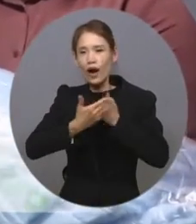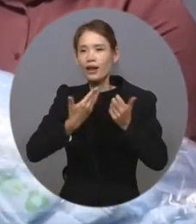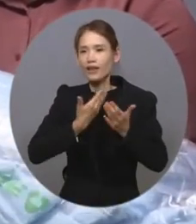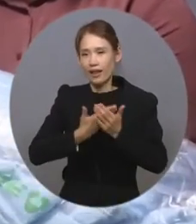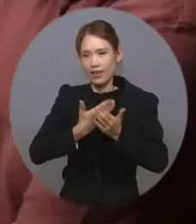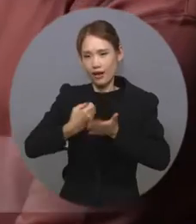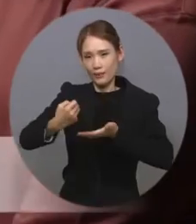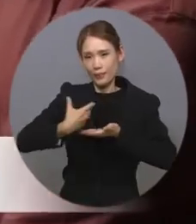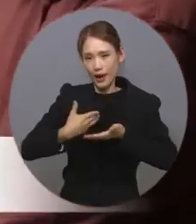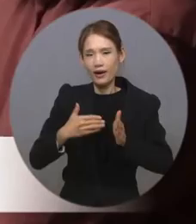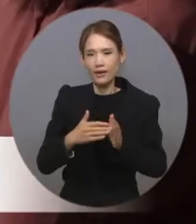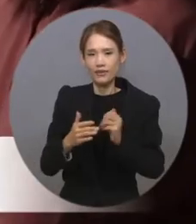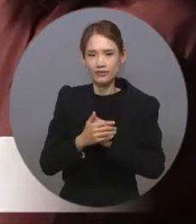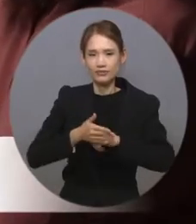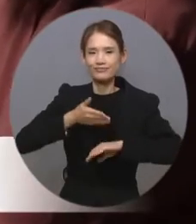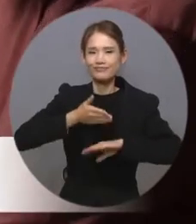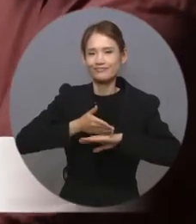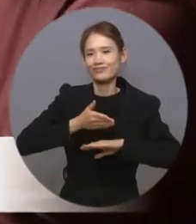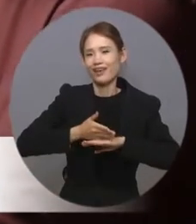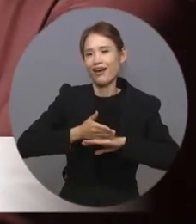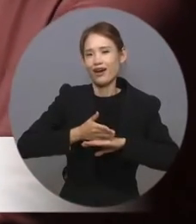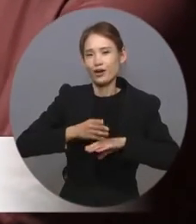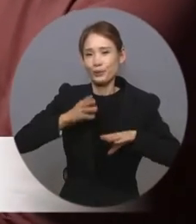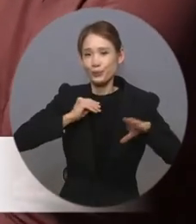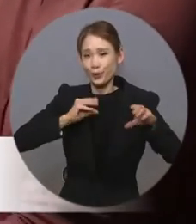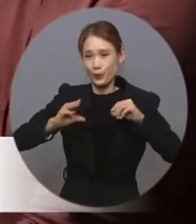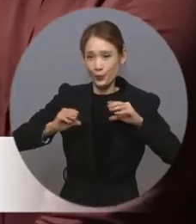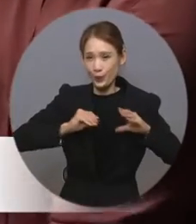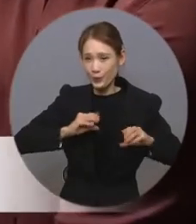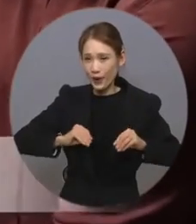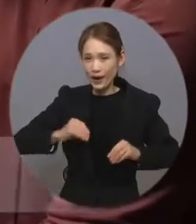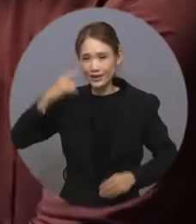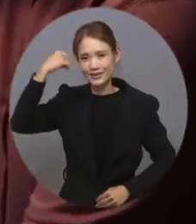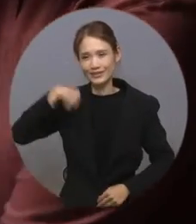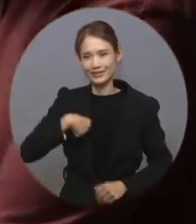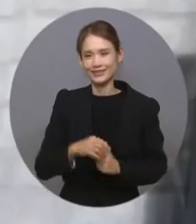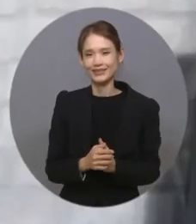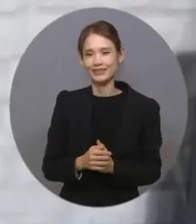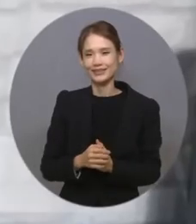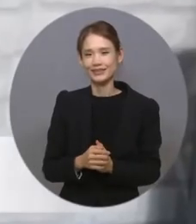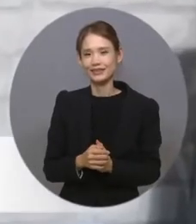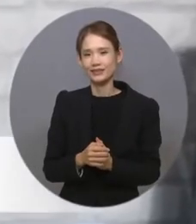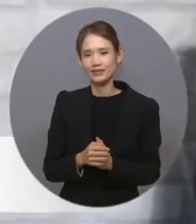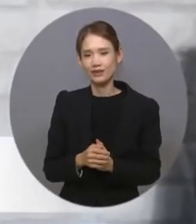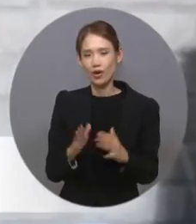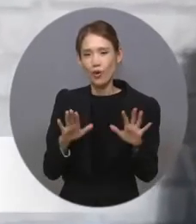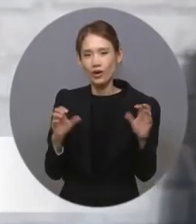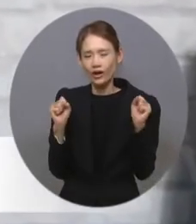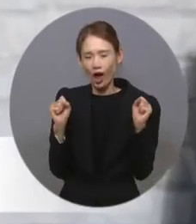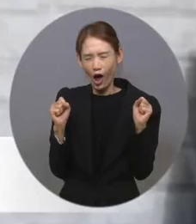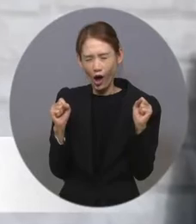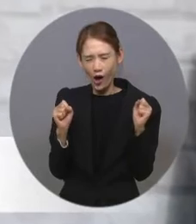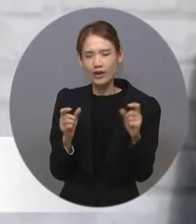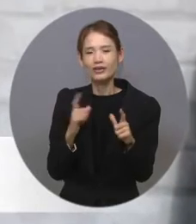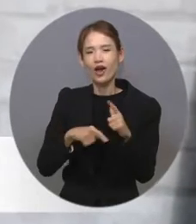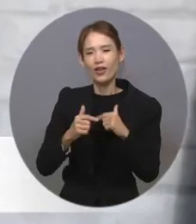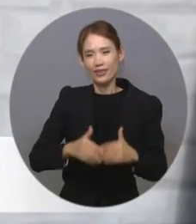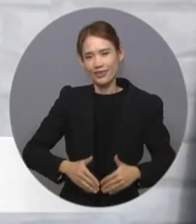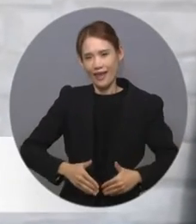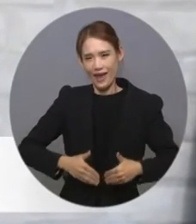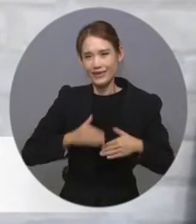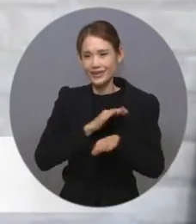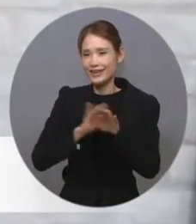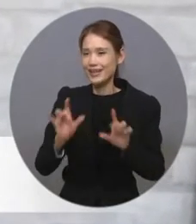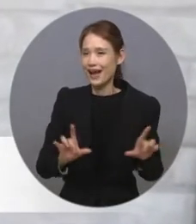이런 사업을 하는데 감사하고 고맙지. 이제 뽀송뽀송해졌습니다. 네. 네, 올겨울에 아주 그냥 따뜻하게